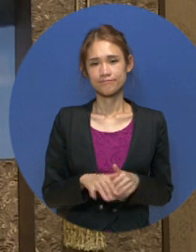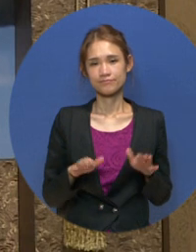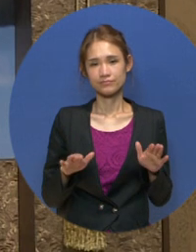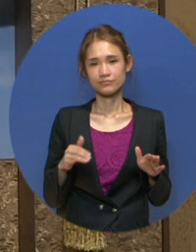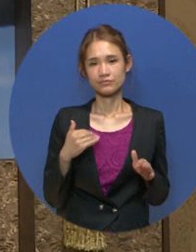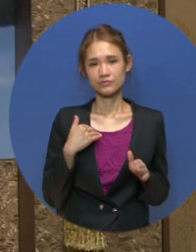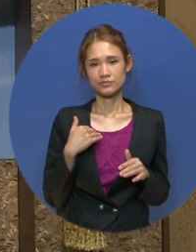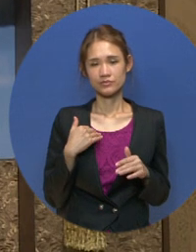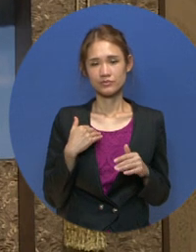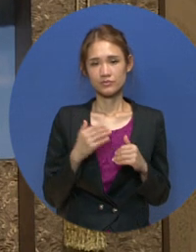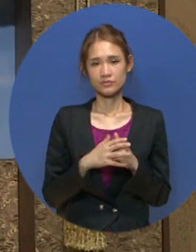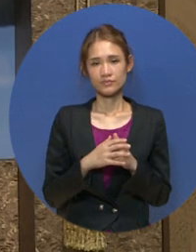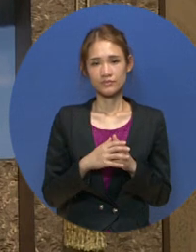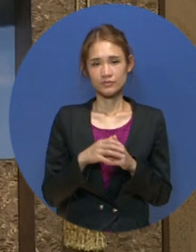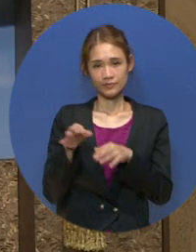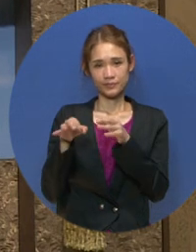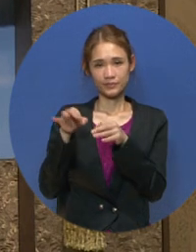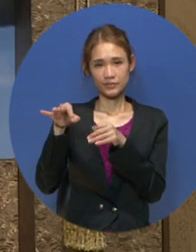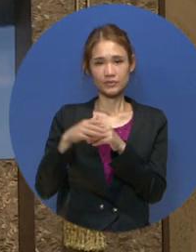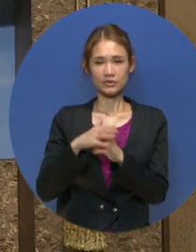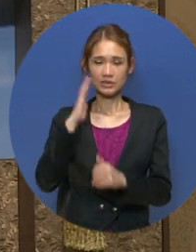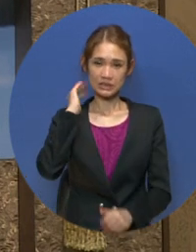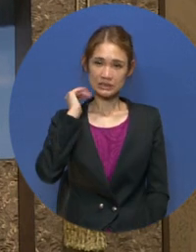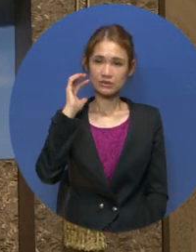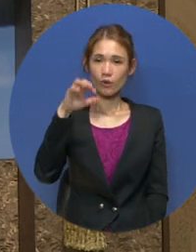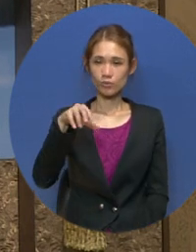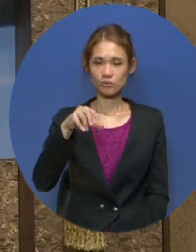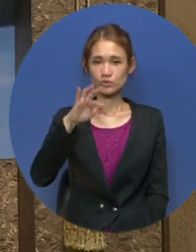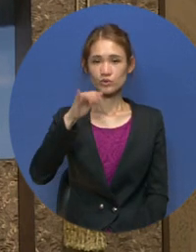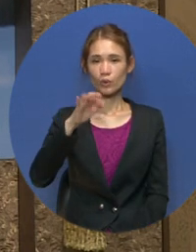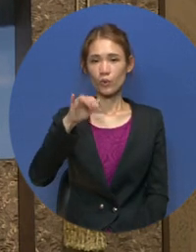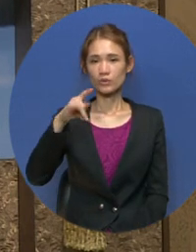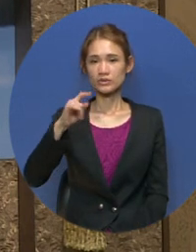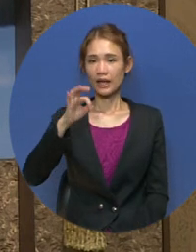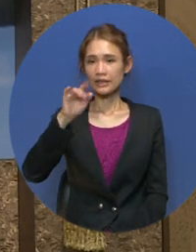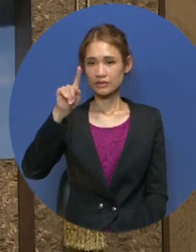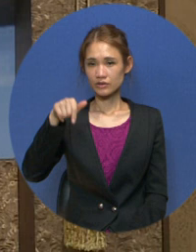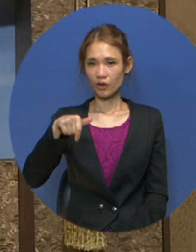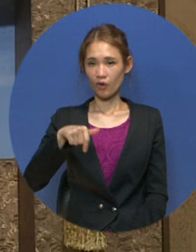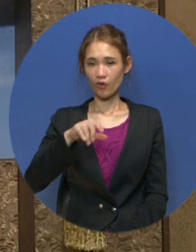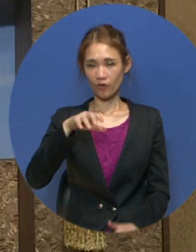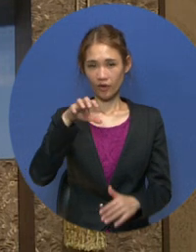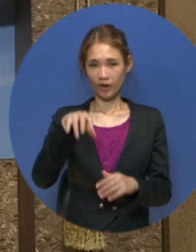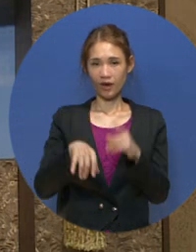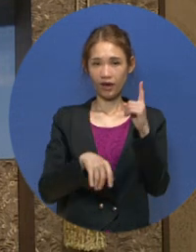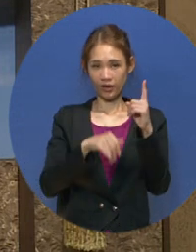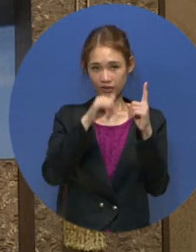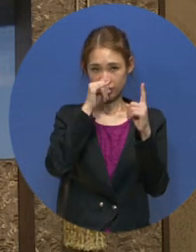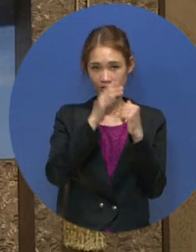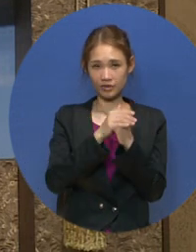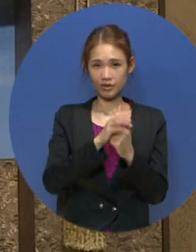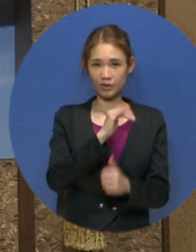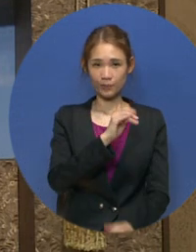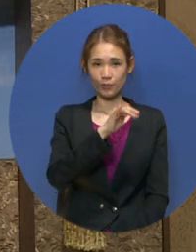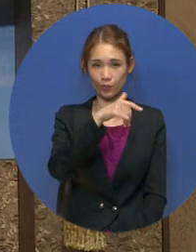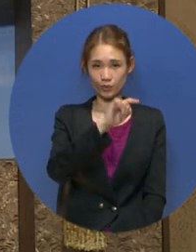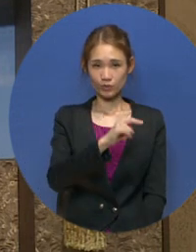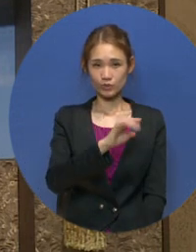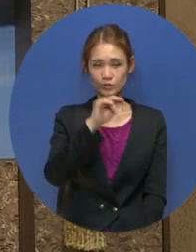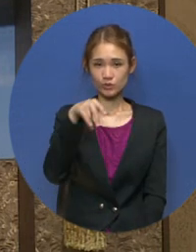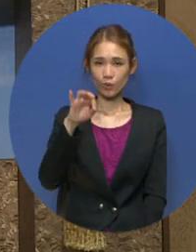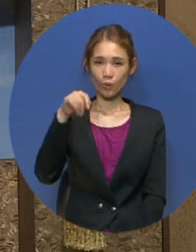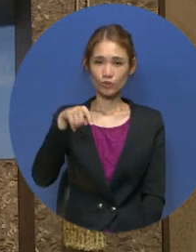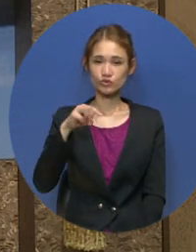저희가 오프라인 매장은 네. 의정부 송산역에 하나가 있고요. 예. 그리고 포천에 있는